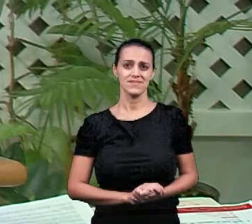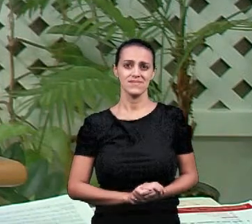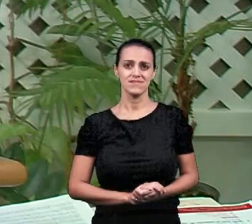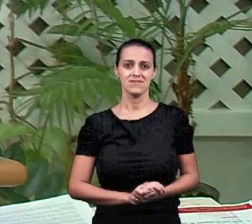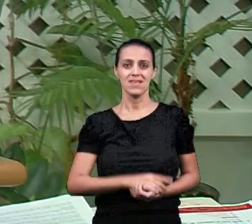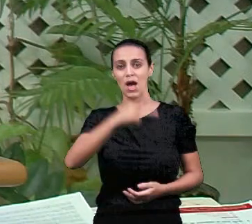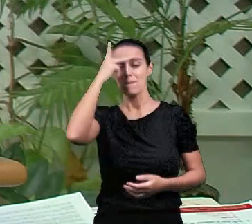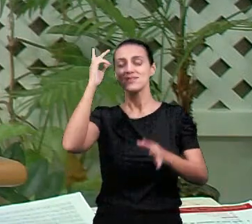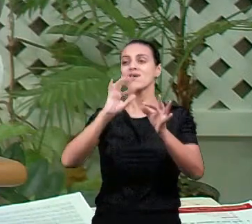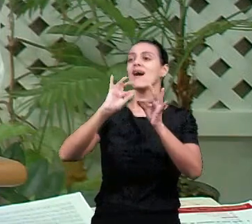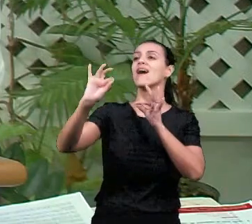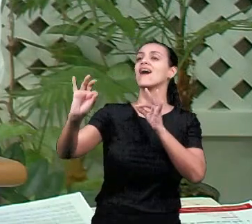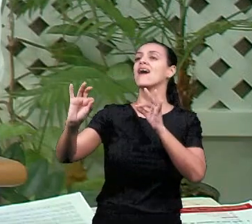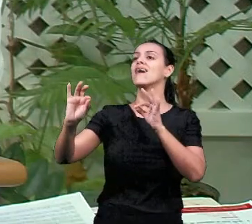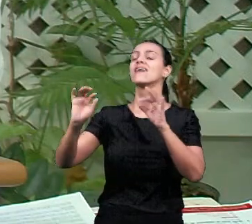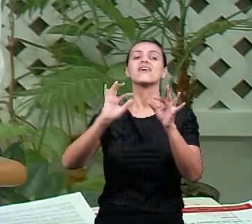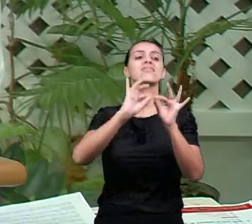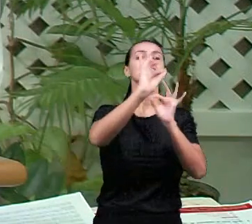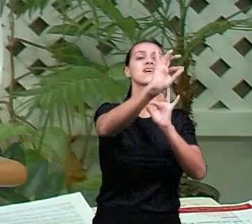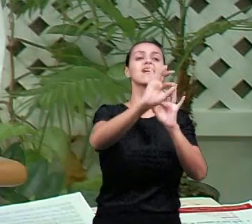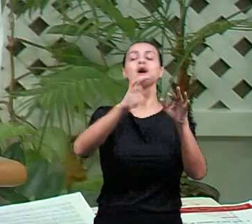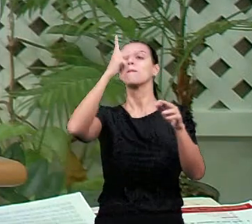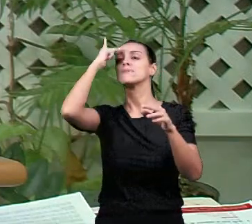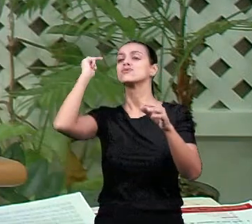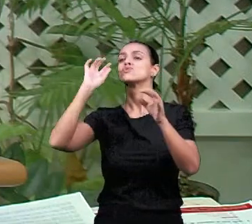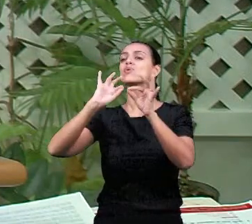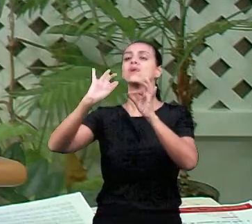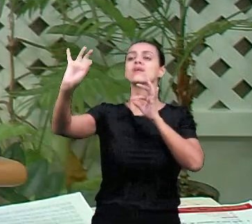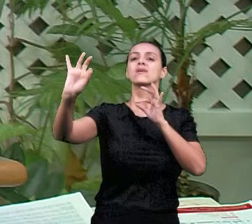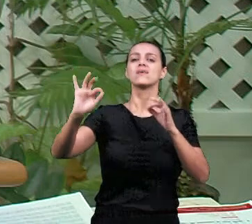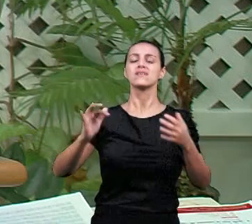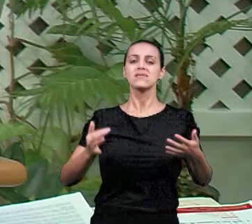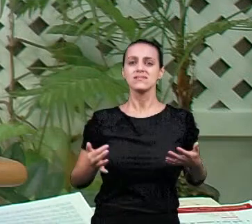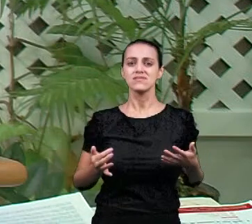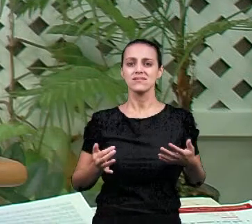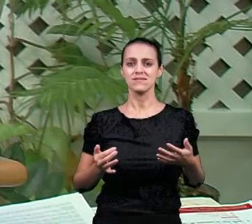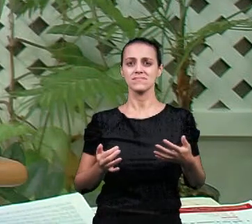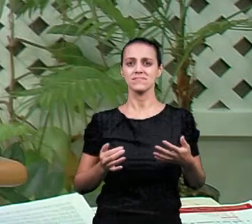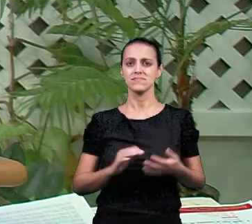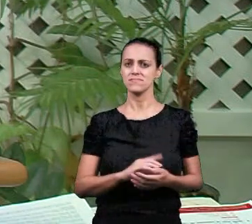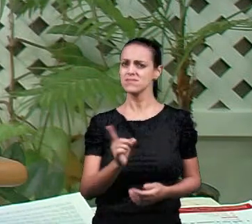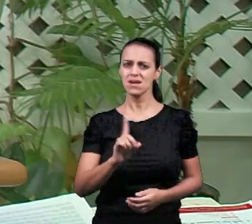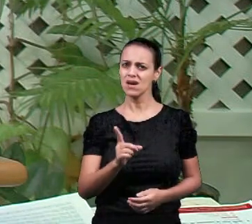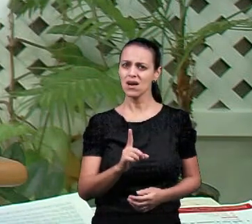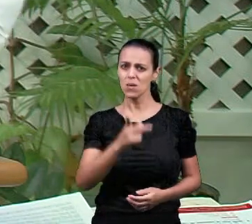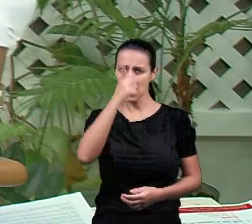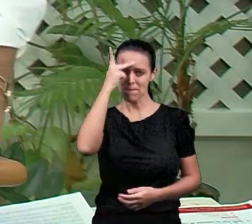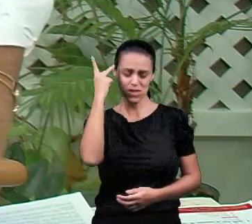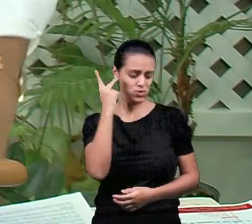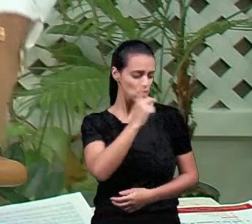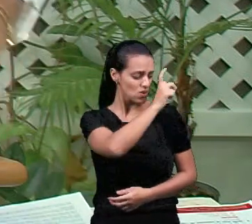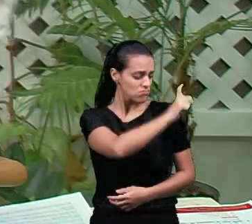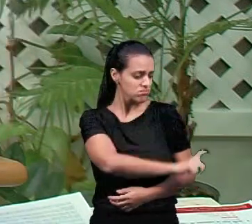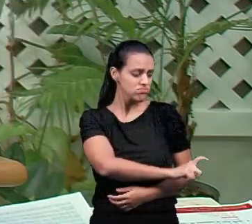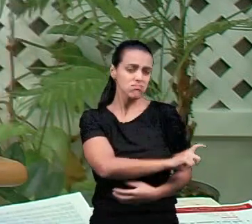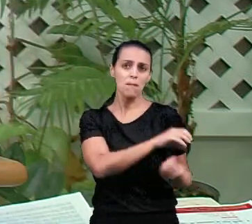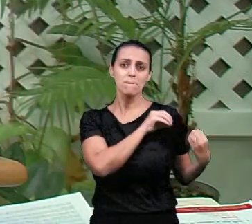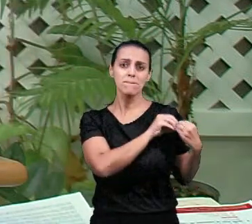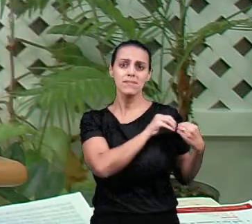Non, on reste à côté du proche, le proche qui est là-bas, qui a marché avec Jésus. Non, le prochain, il est